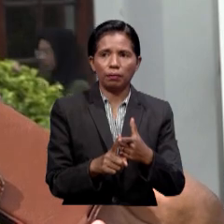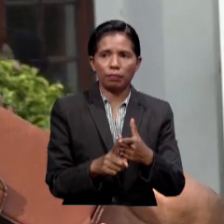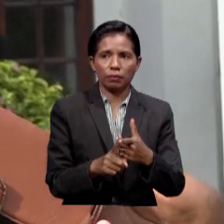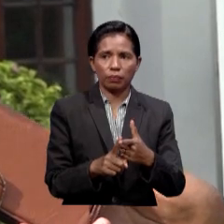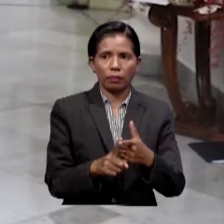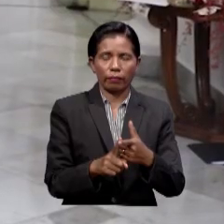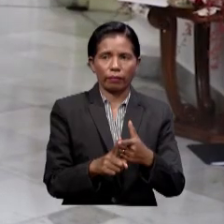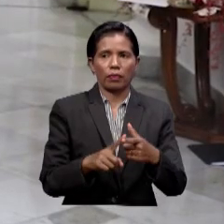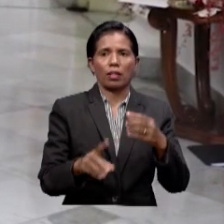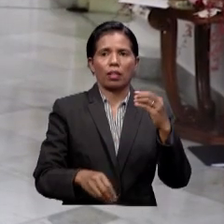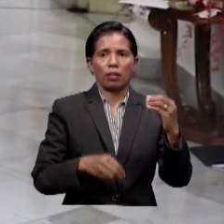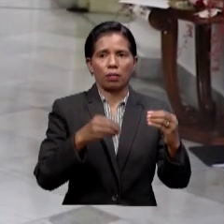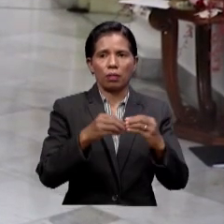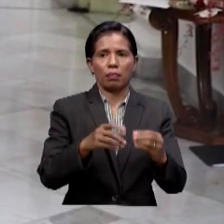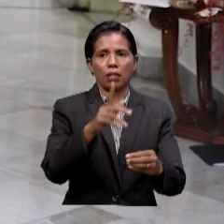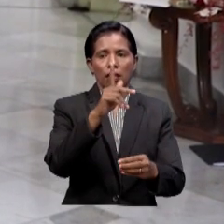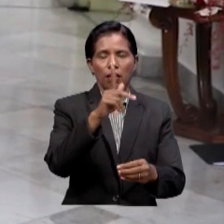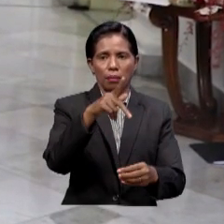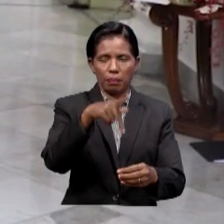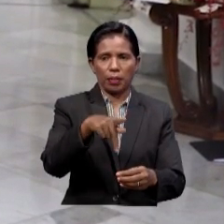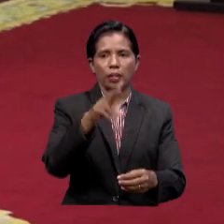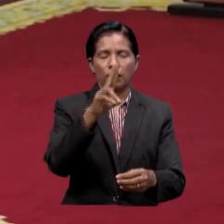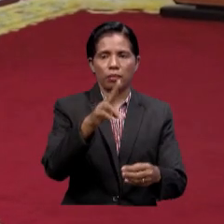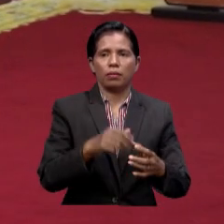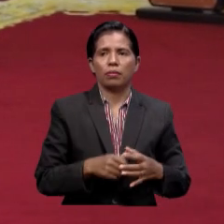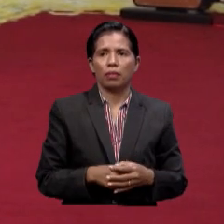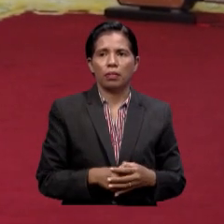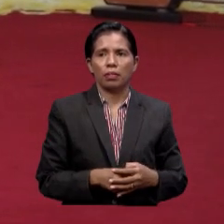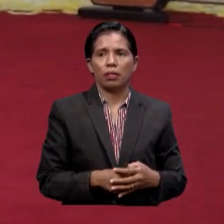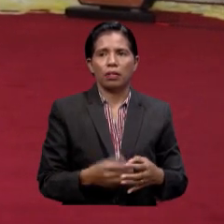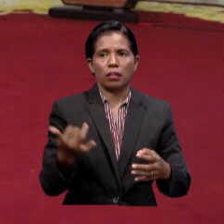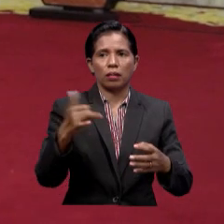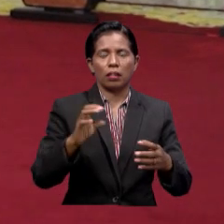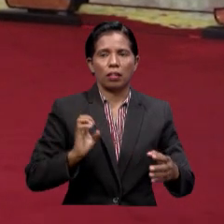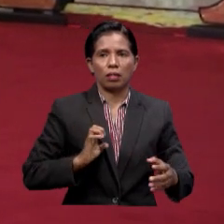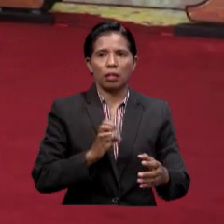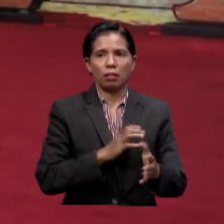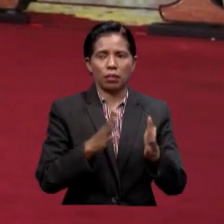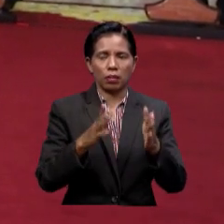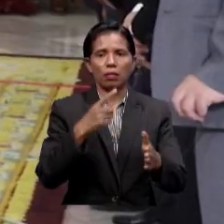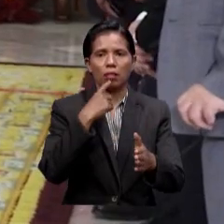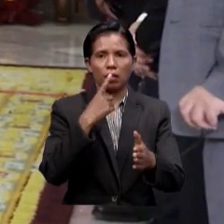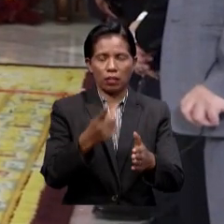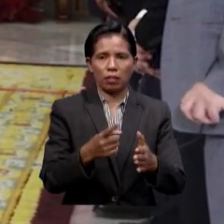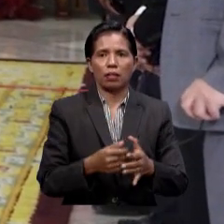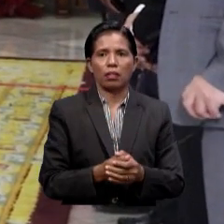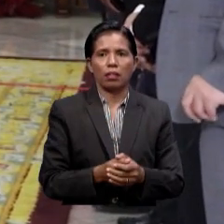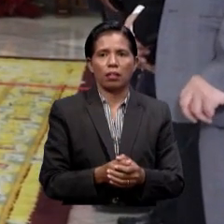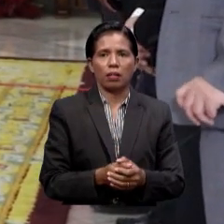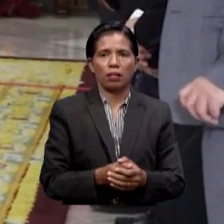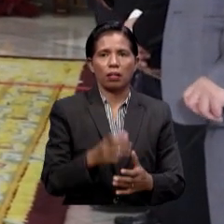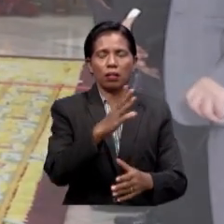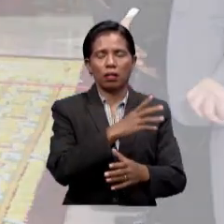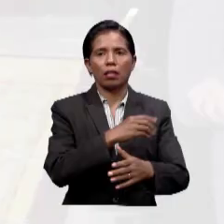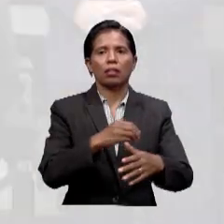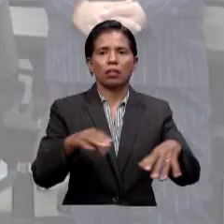konaba KPU ne sirne hasa ina embaixador de hanka ta ninia contexto ni